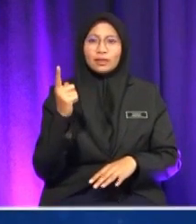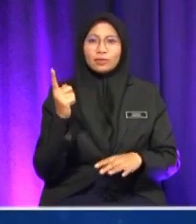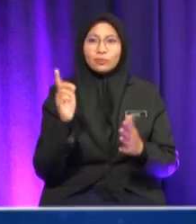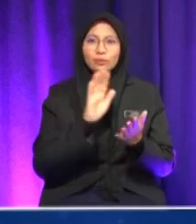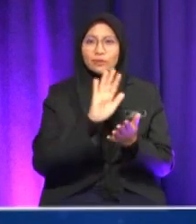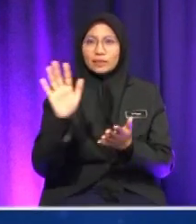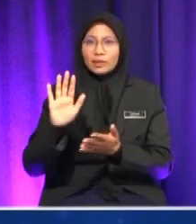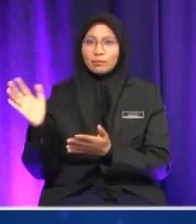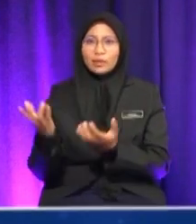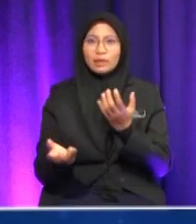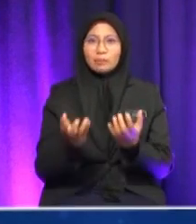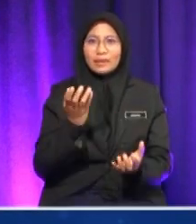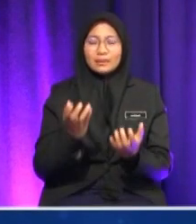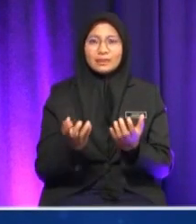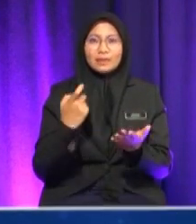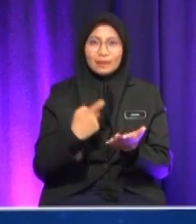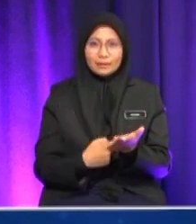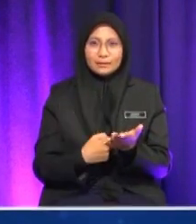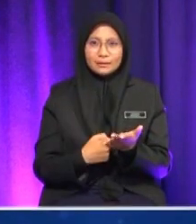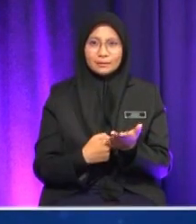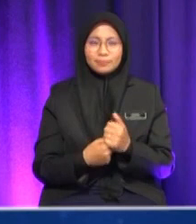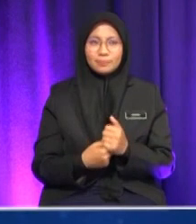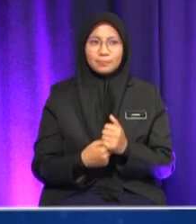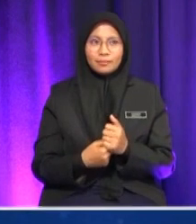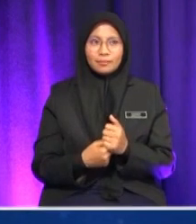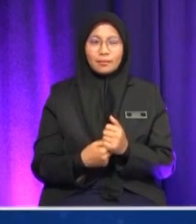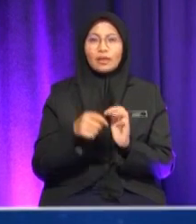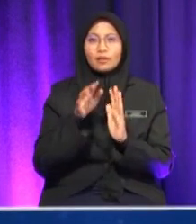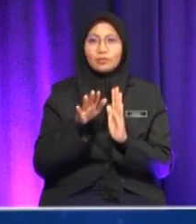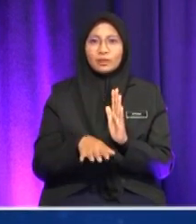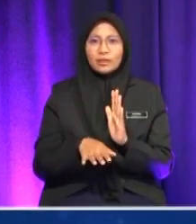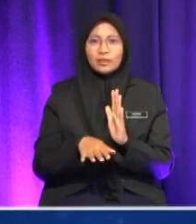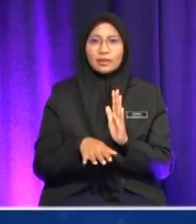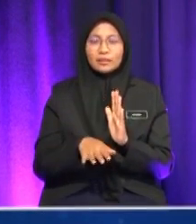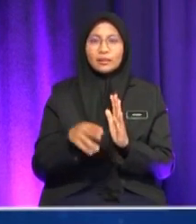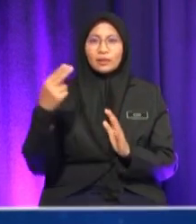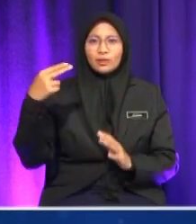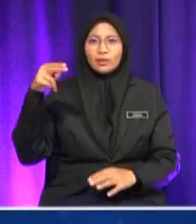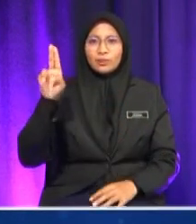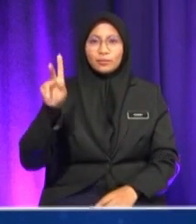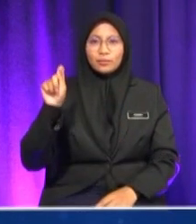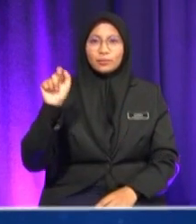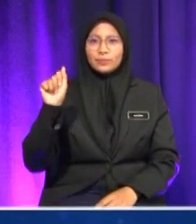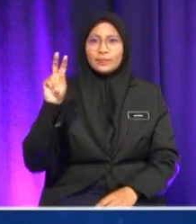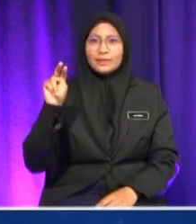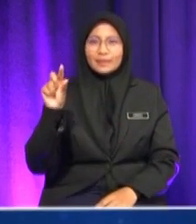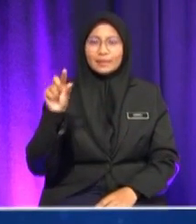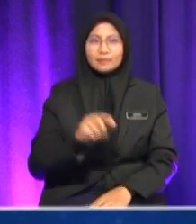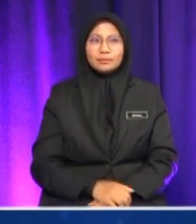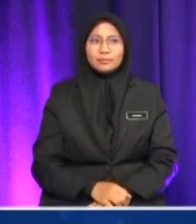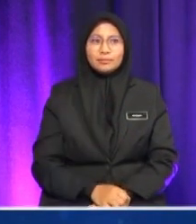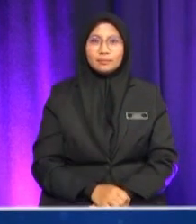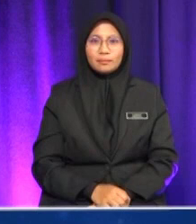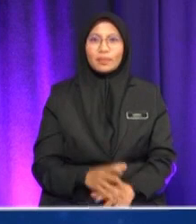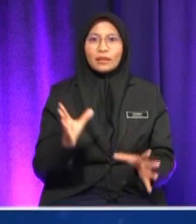kualiti produk. Dan yang terakhir pula, mengurangkan bebanan hutang. Apabila kita menguruskan kewangan kita dengan bijak,